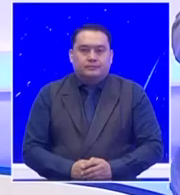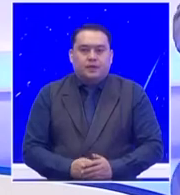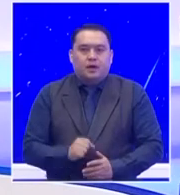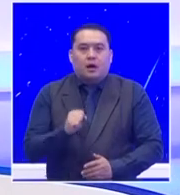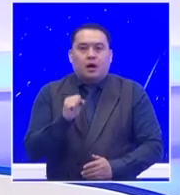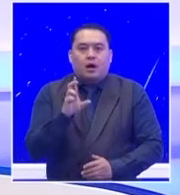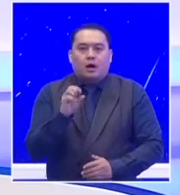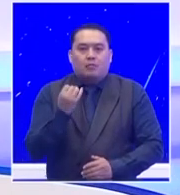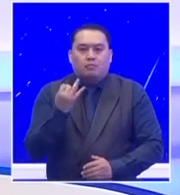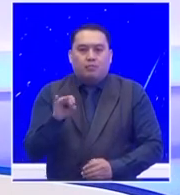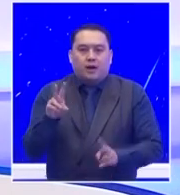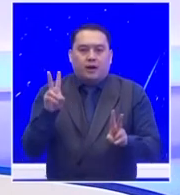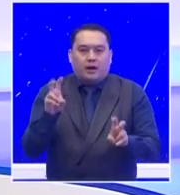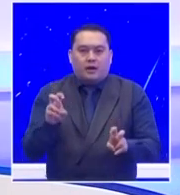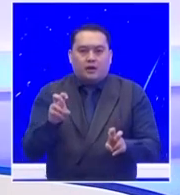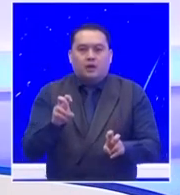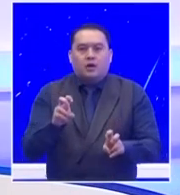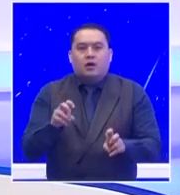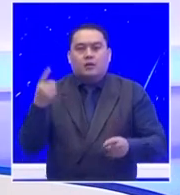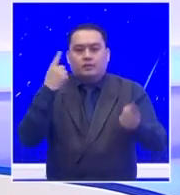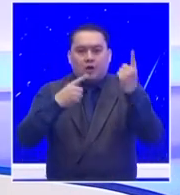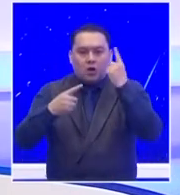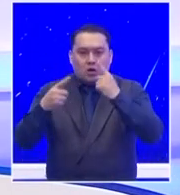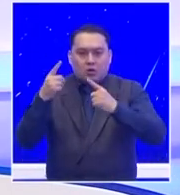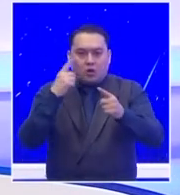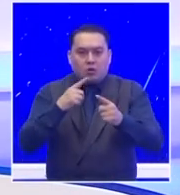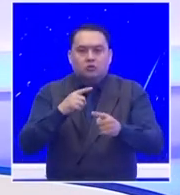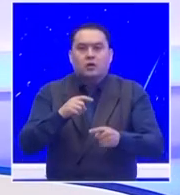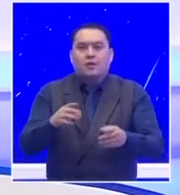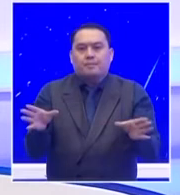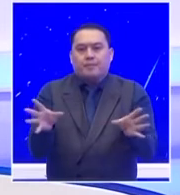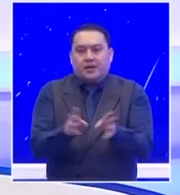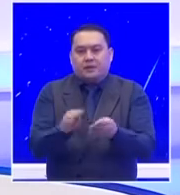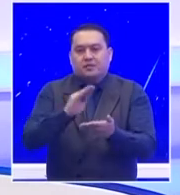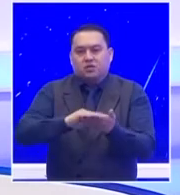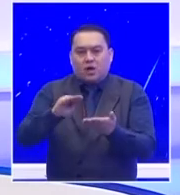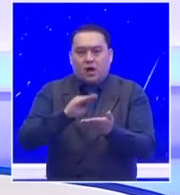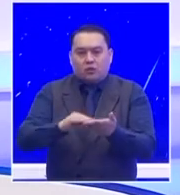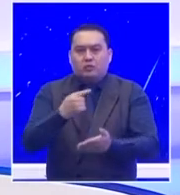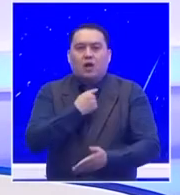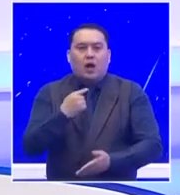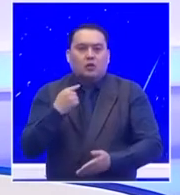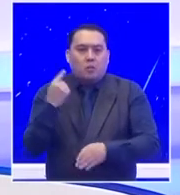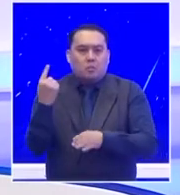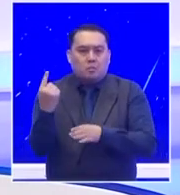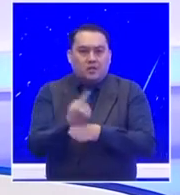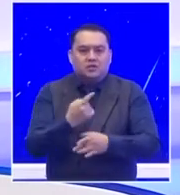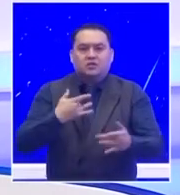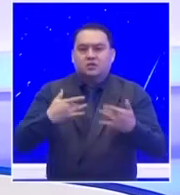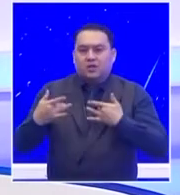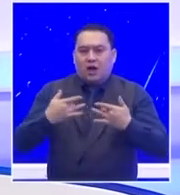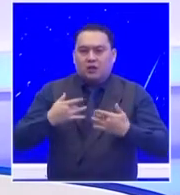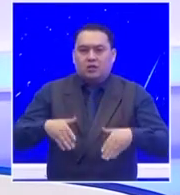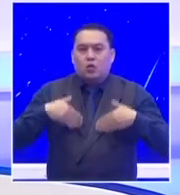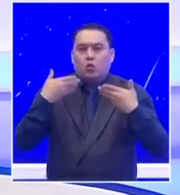Абай трагедиясы әйгілі Мұхтар Әуезов пен орыс жазушысы Леонид Соболев бірігіп жазған бұл туынды Талдықорғанда алғаш рет